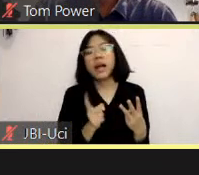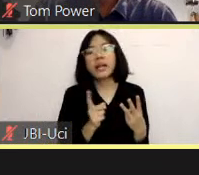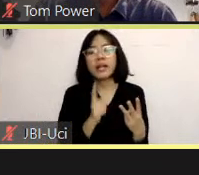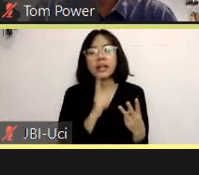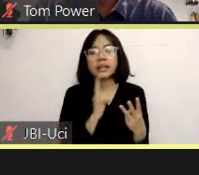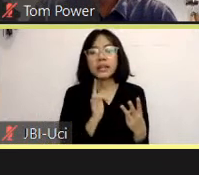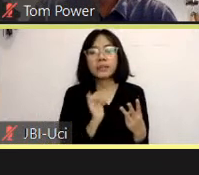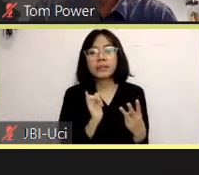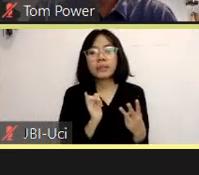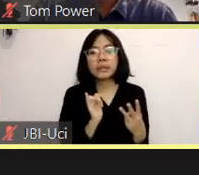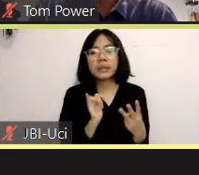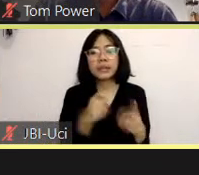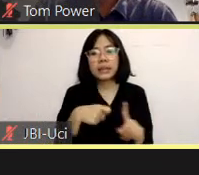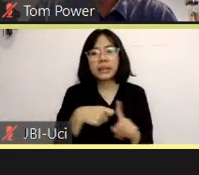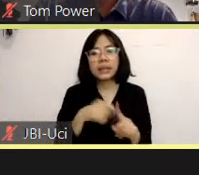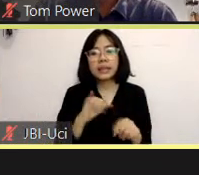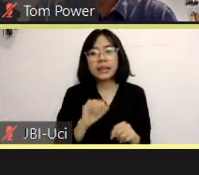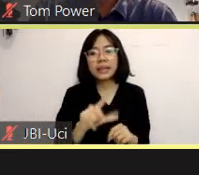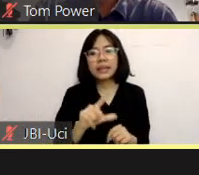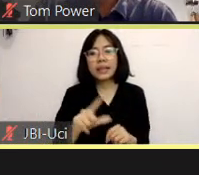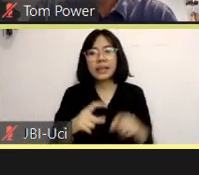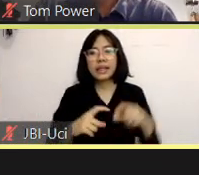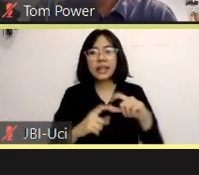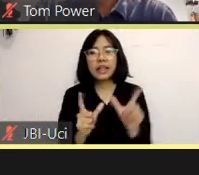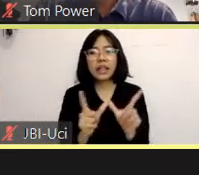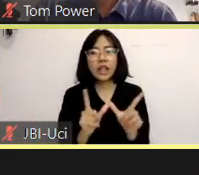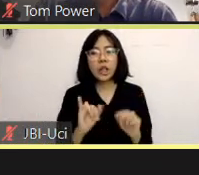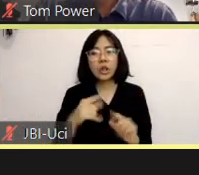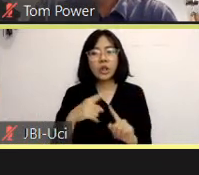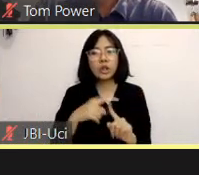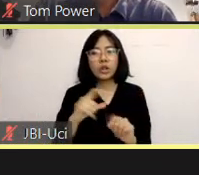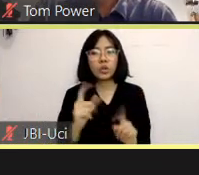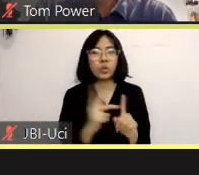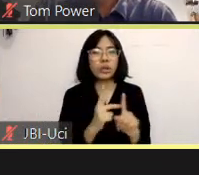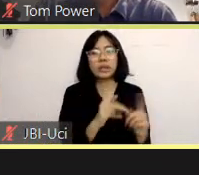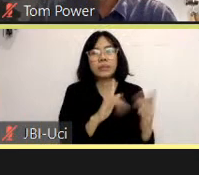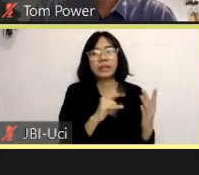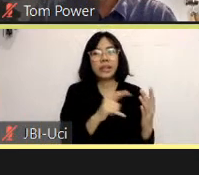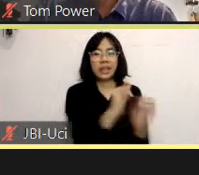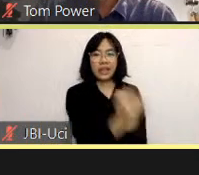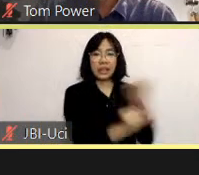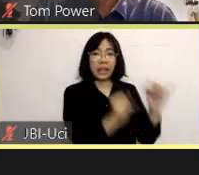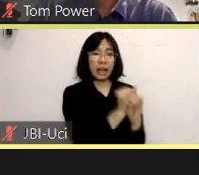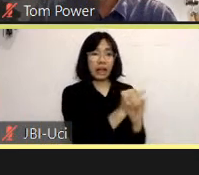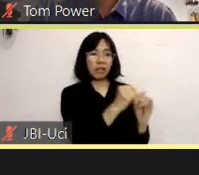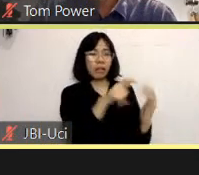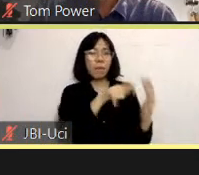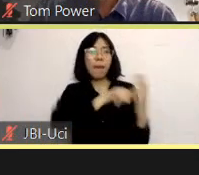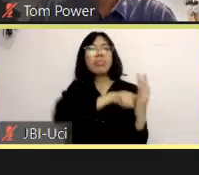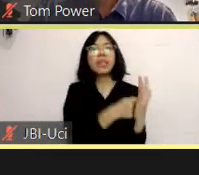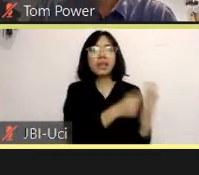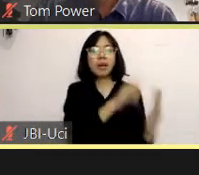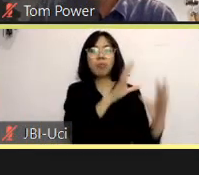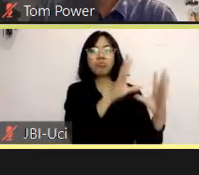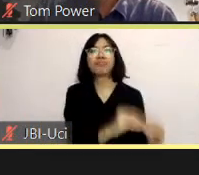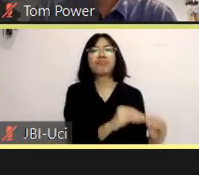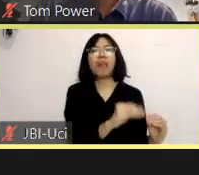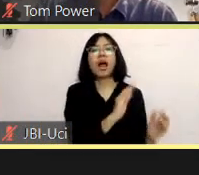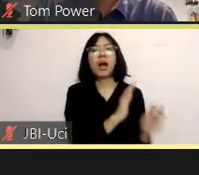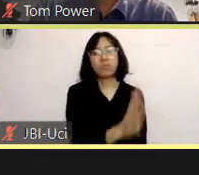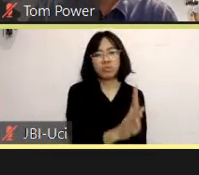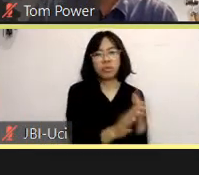kill switch off dari internet. Nah, ini yang membuat kita perlu sadar